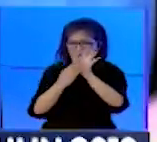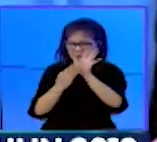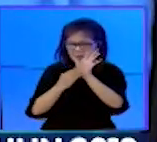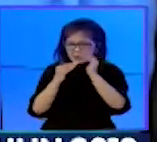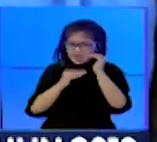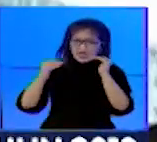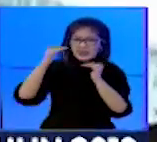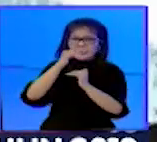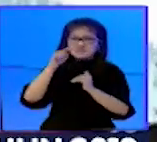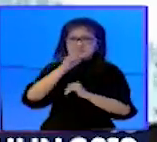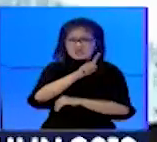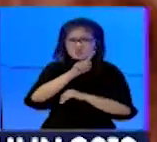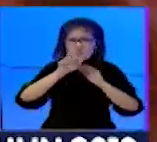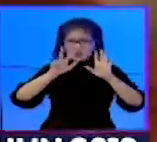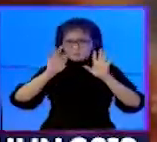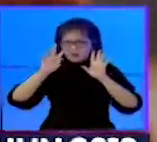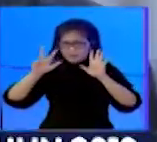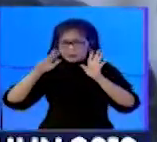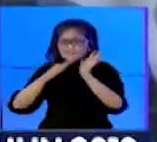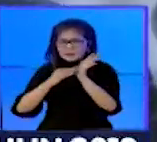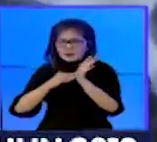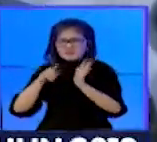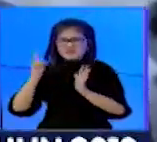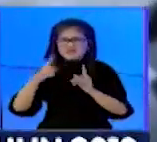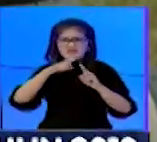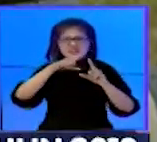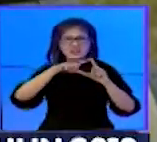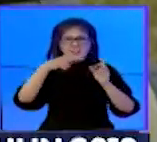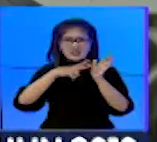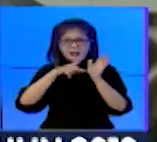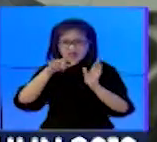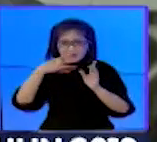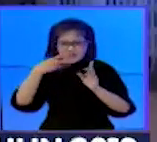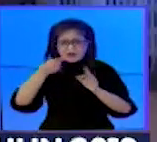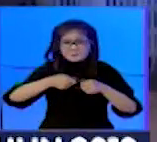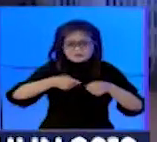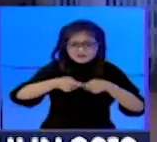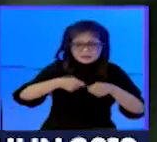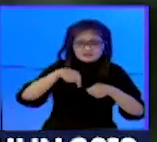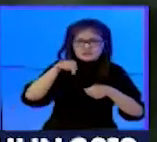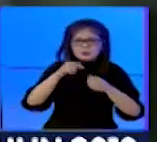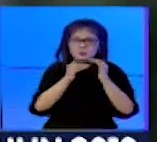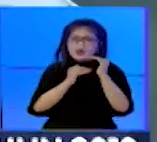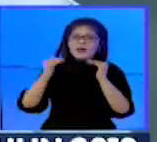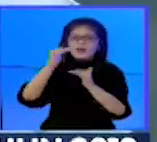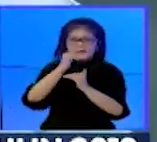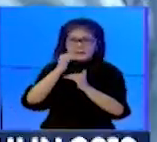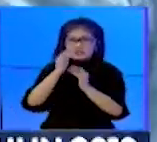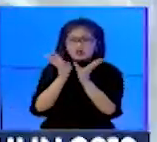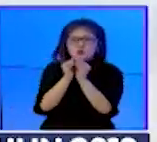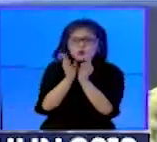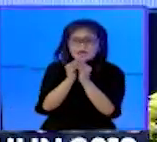Rp108 miliar rupiah, dan talent management naik 3,2% dari 376 menjadi 384